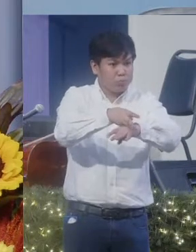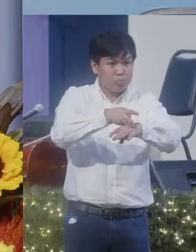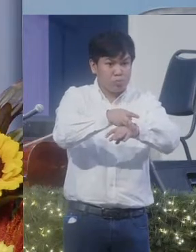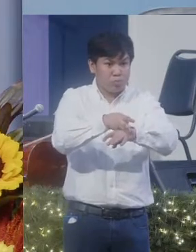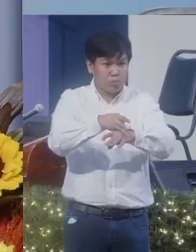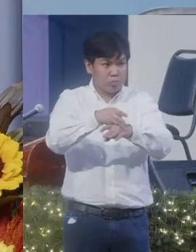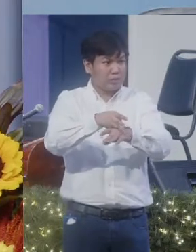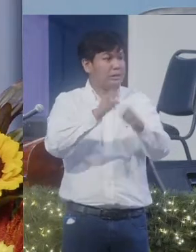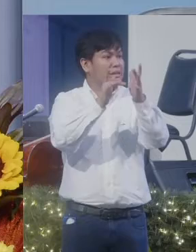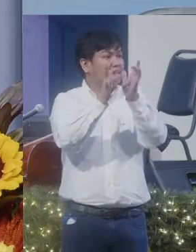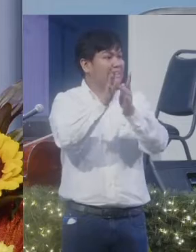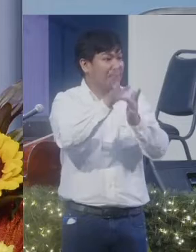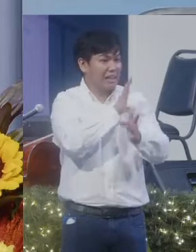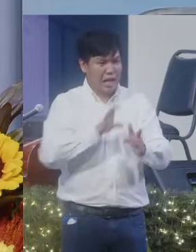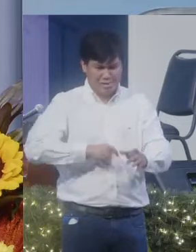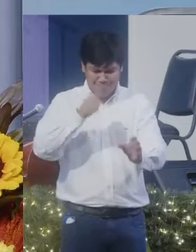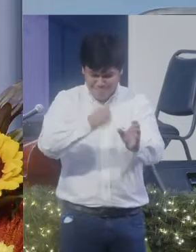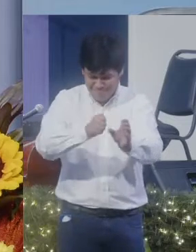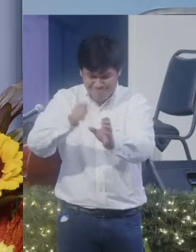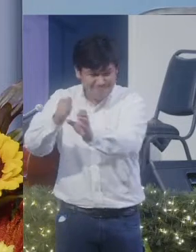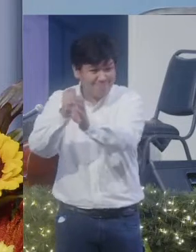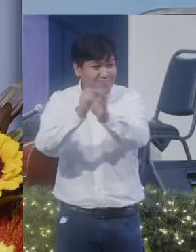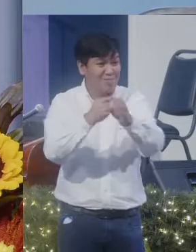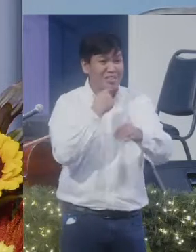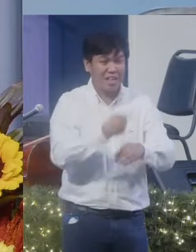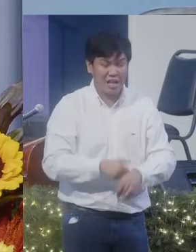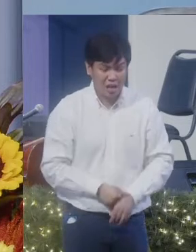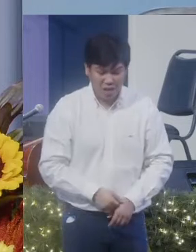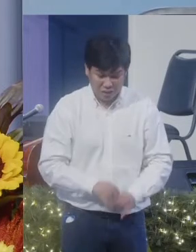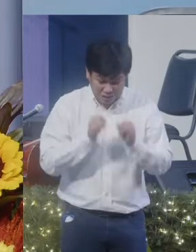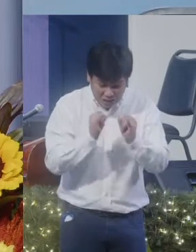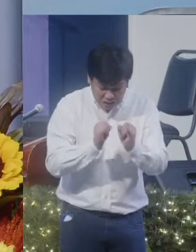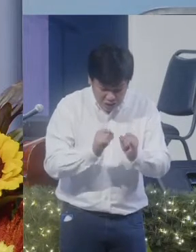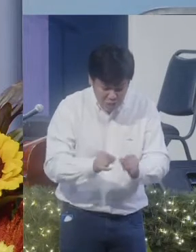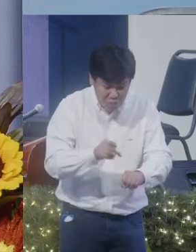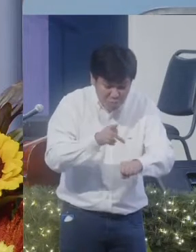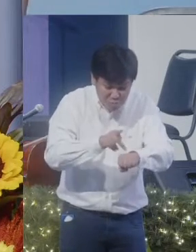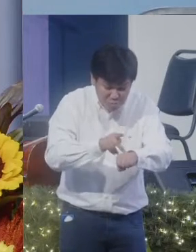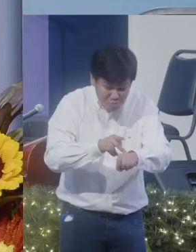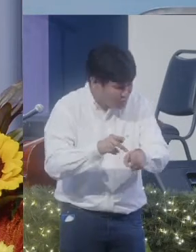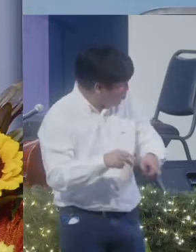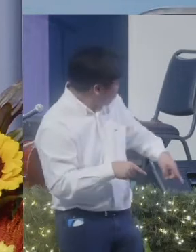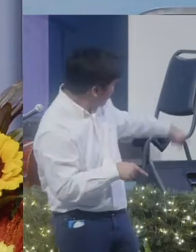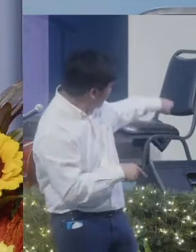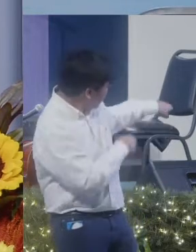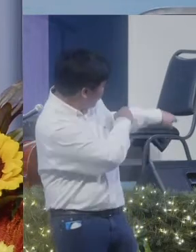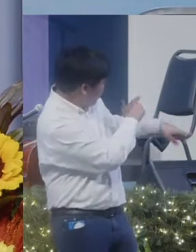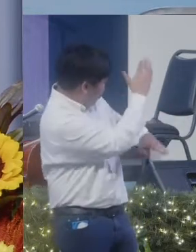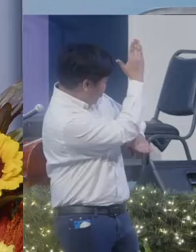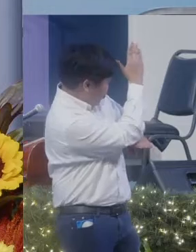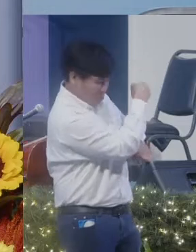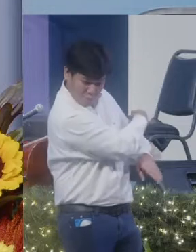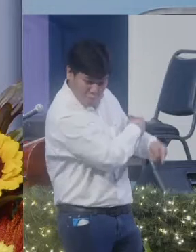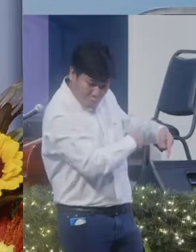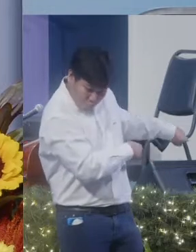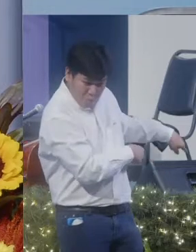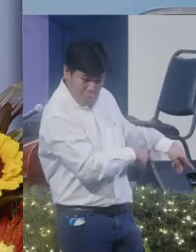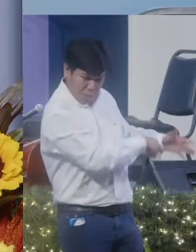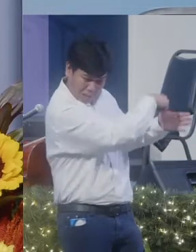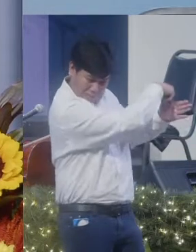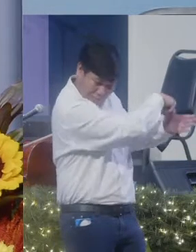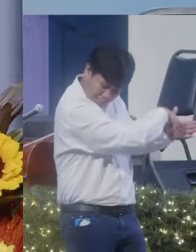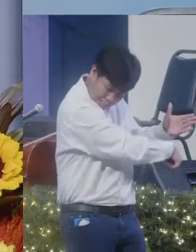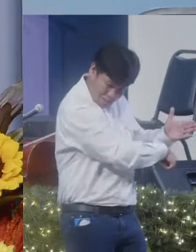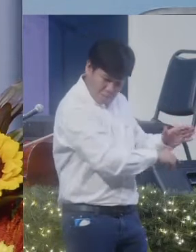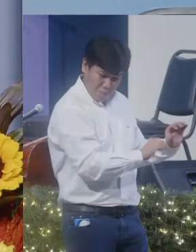mangingisda, doon tayo sa malalim at doon tayo mangingisda. Sa tirik ng araw, wala pong